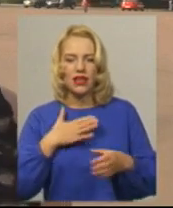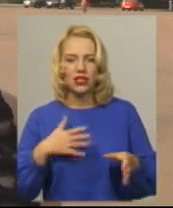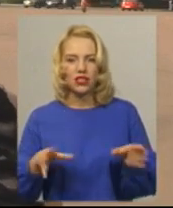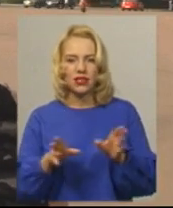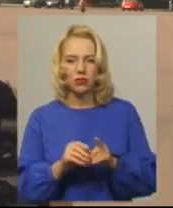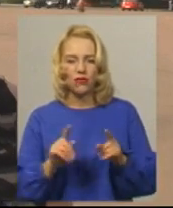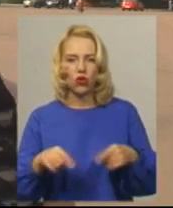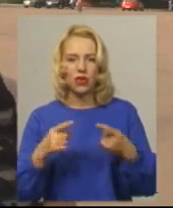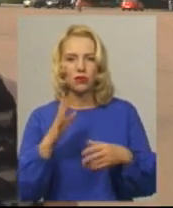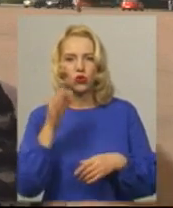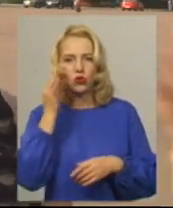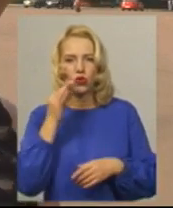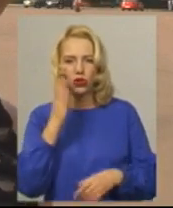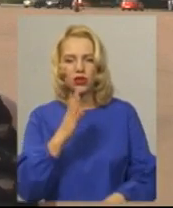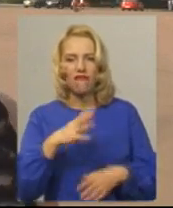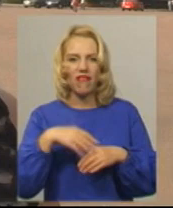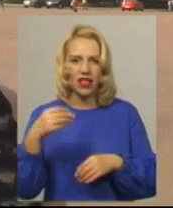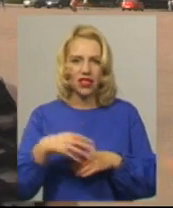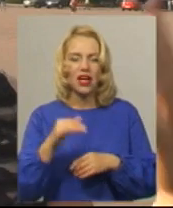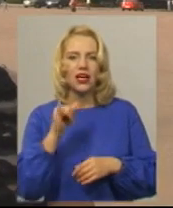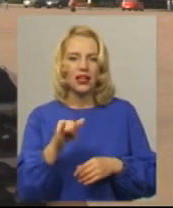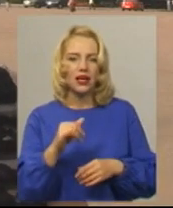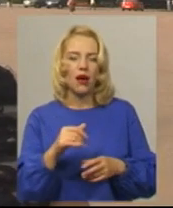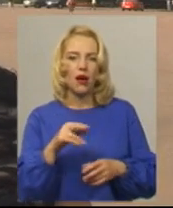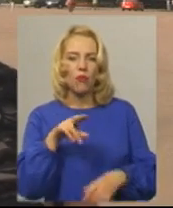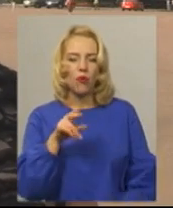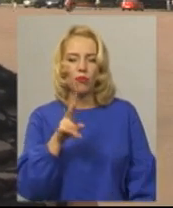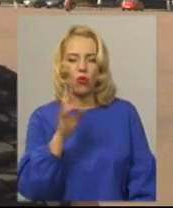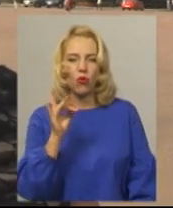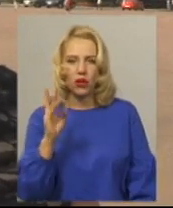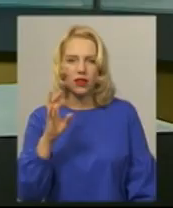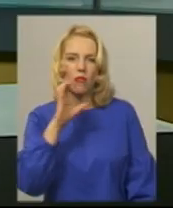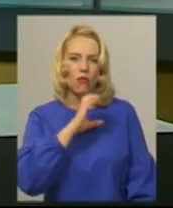будуть і солодка вата, і попкорн, і ще й морозиво.